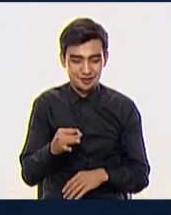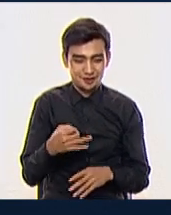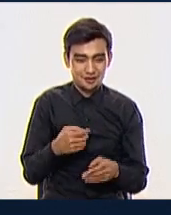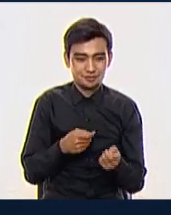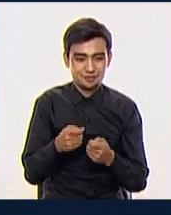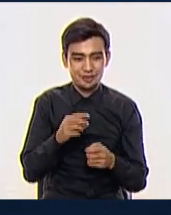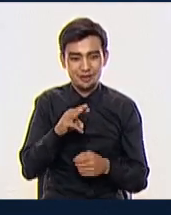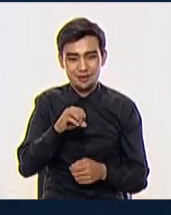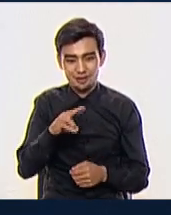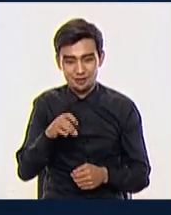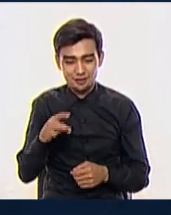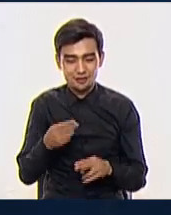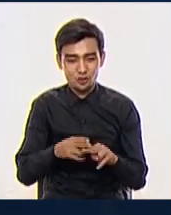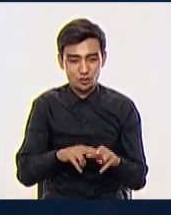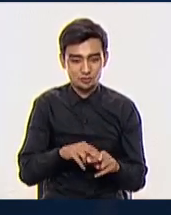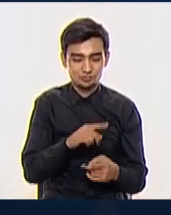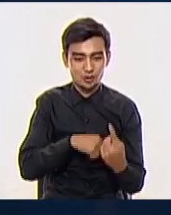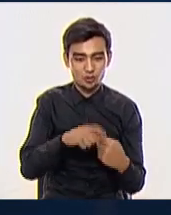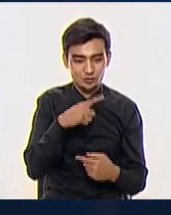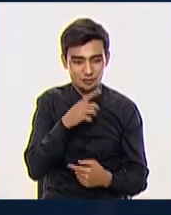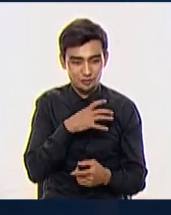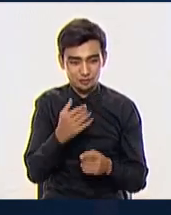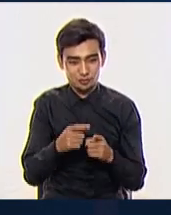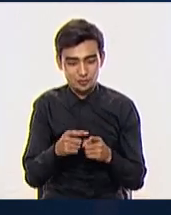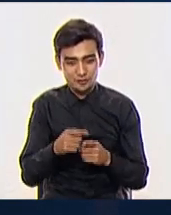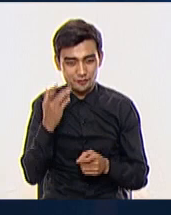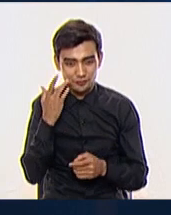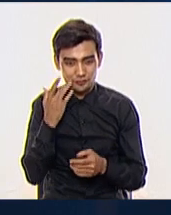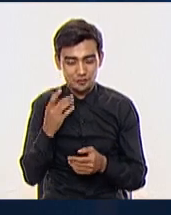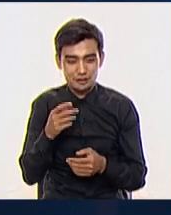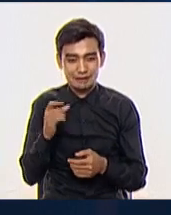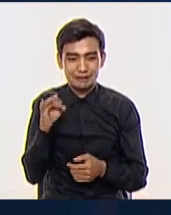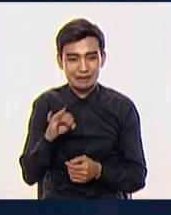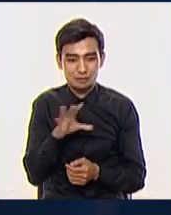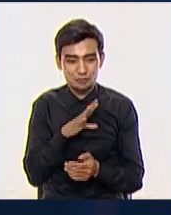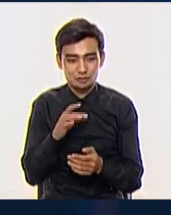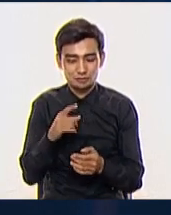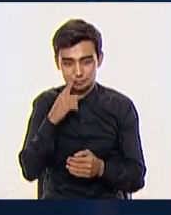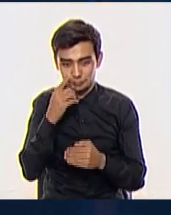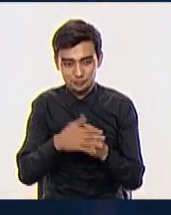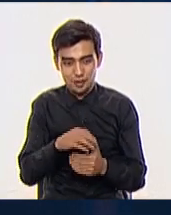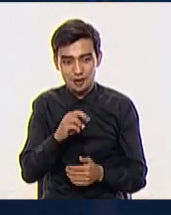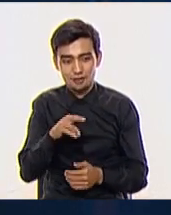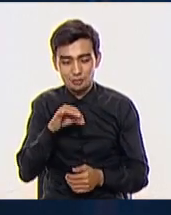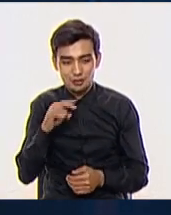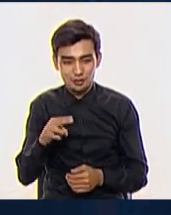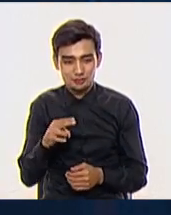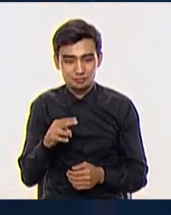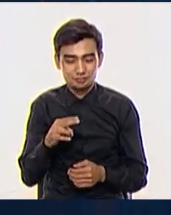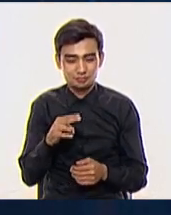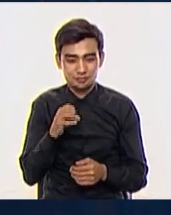проведения тендеров, в которых, по словам предпринимателей, постоянно лоббируются интересы приближенных к администрации